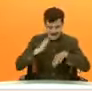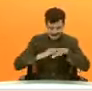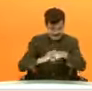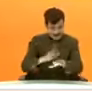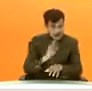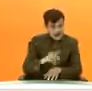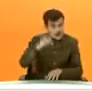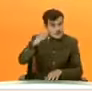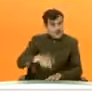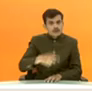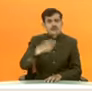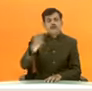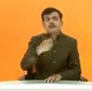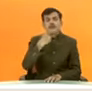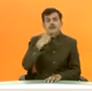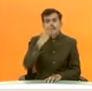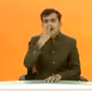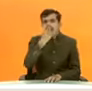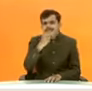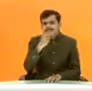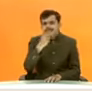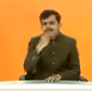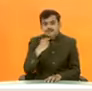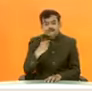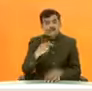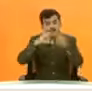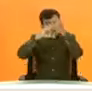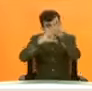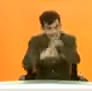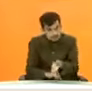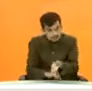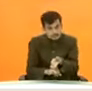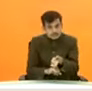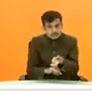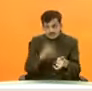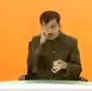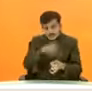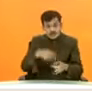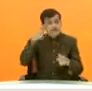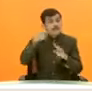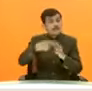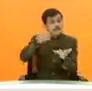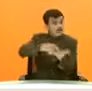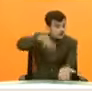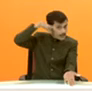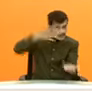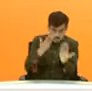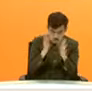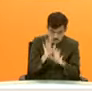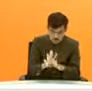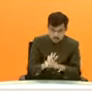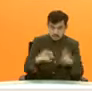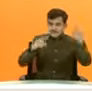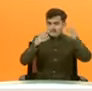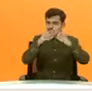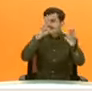लेकिन अब लीची का उत्पादन दक्षिण भारत और राजस्थान में भी हो रहा है। तमिलनाडु